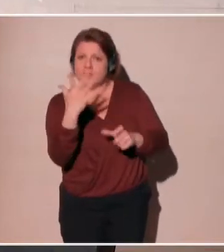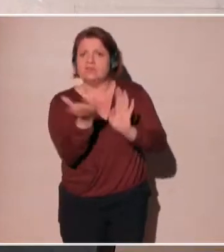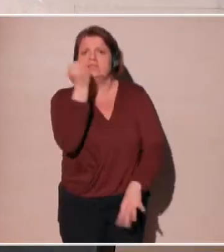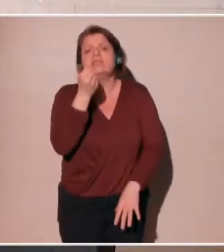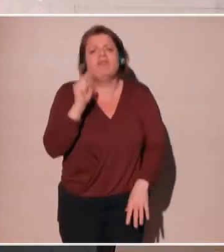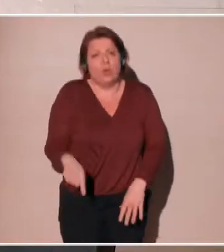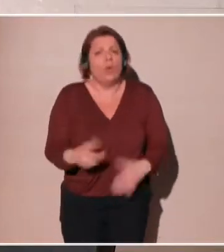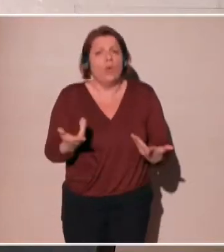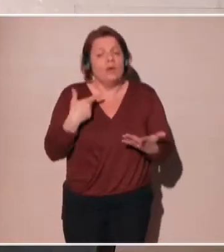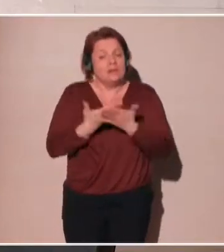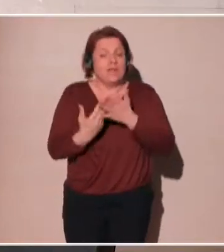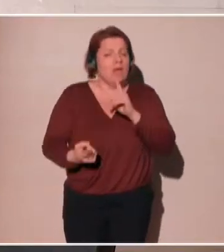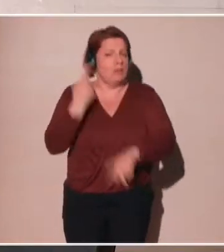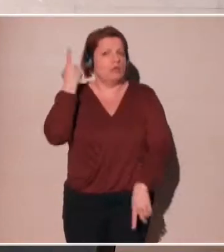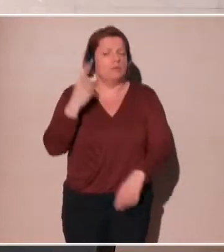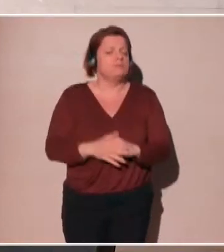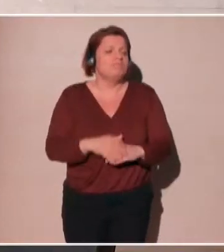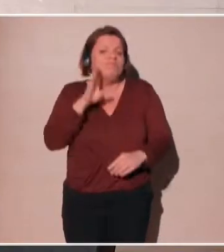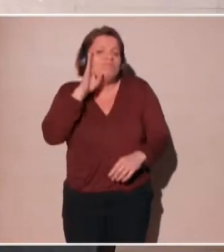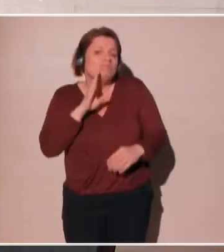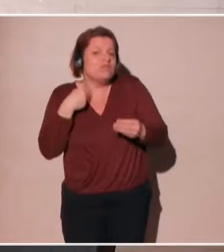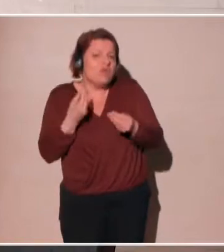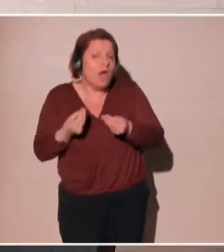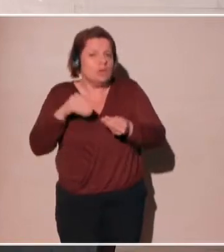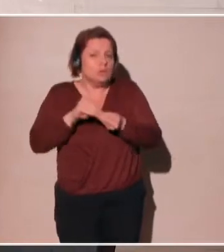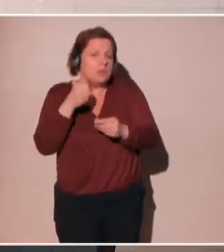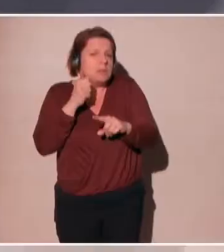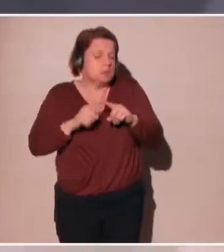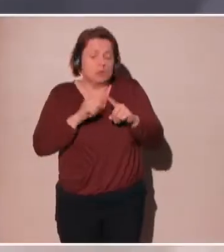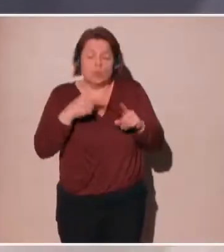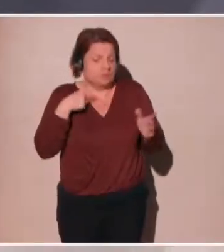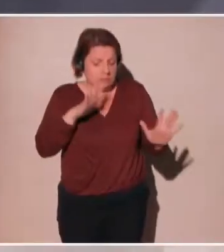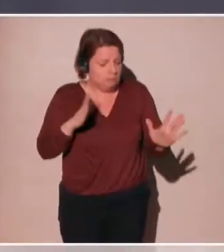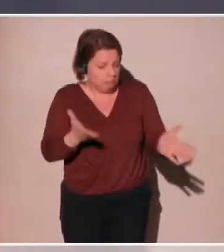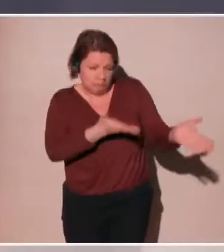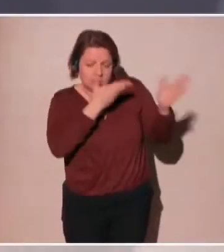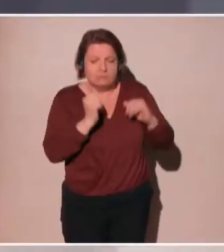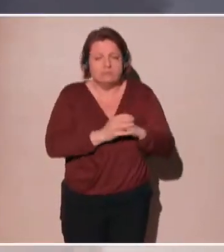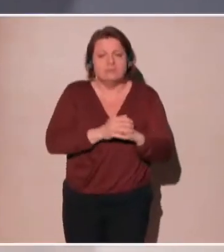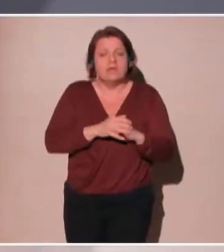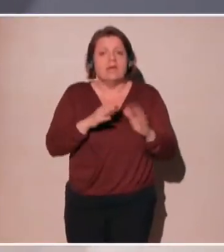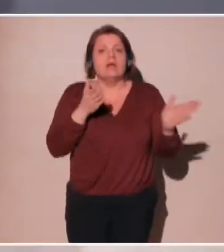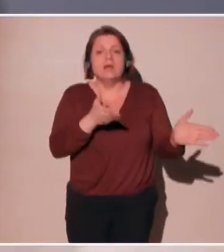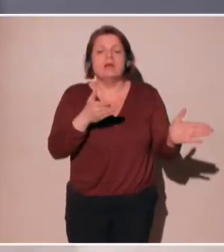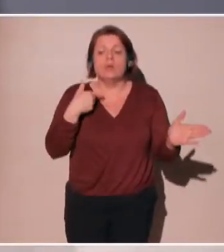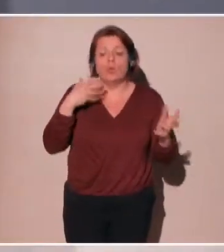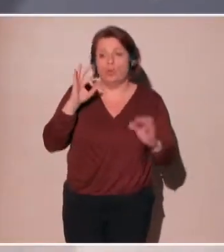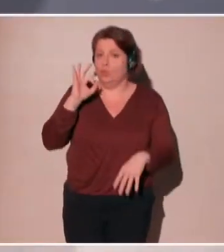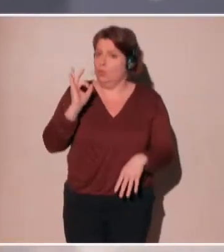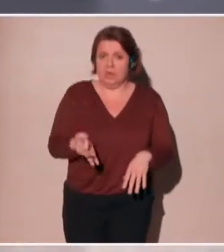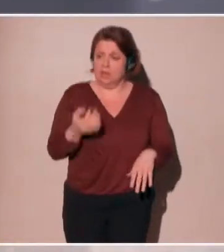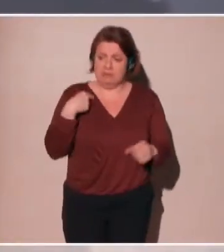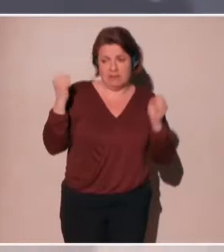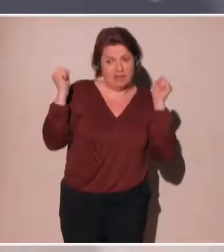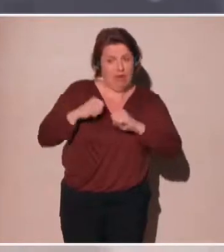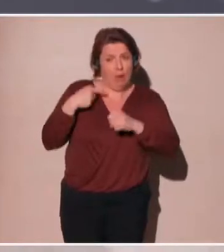le plus important. Alors, permettez-moi, s'il vous plaît, d'ajouter quelque chose. Je suis absolument... Oui, allez-y, et on poursuivra ensuite. Oui, je suis absolument d'accord